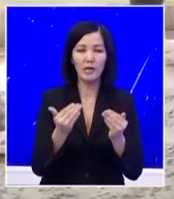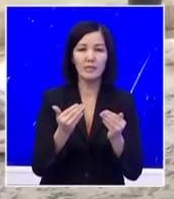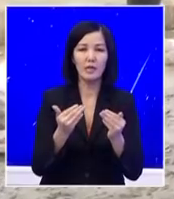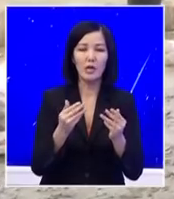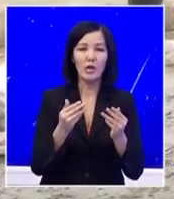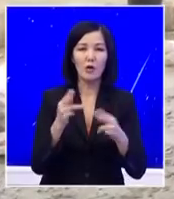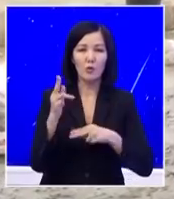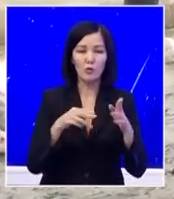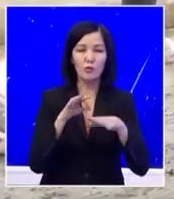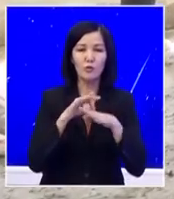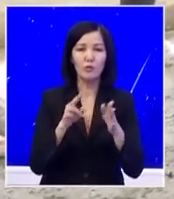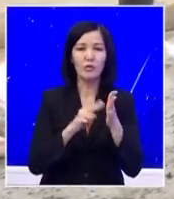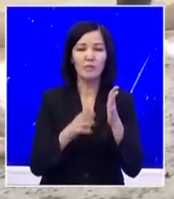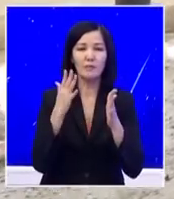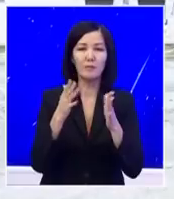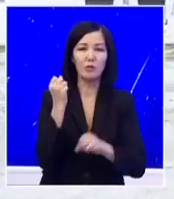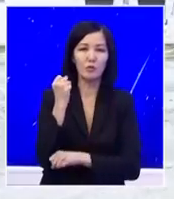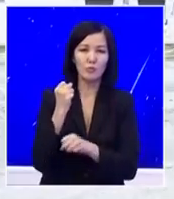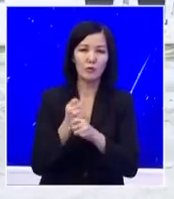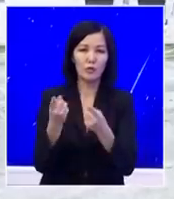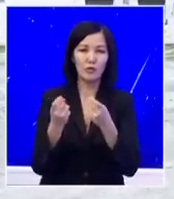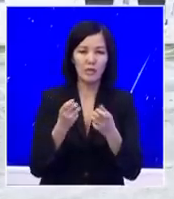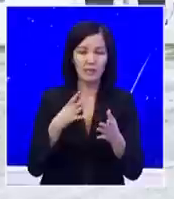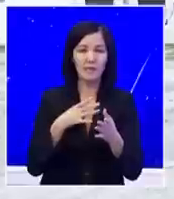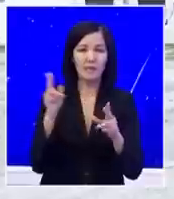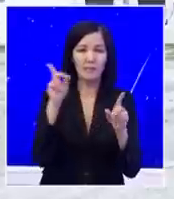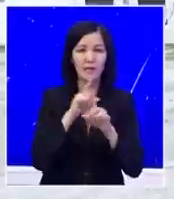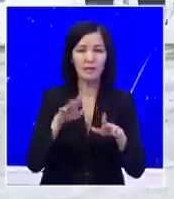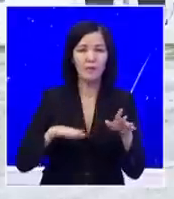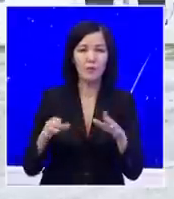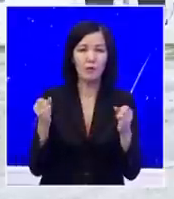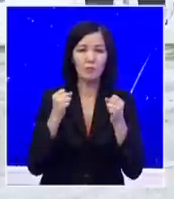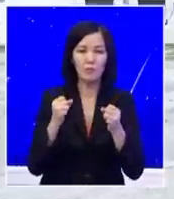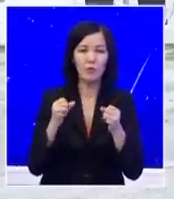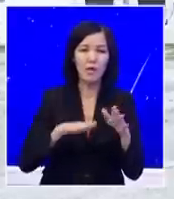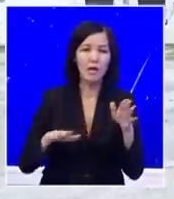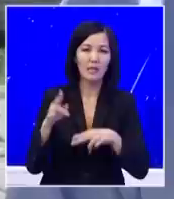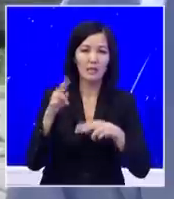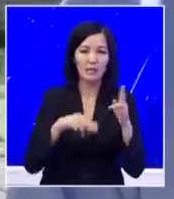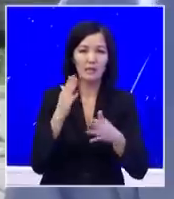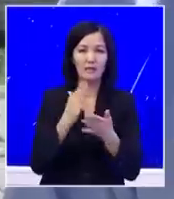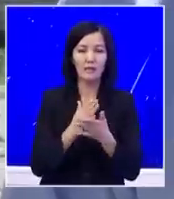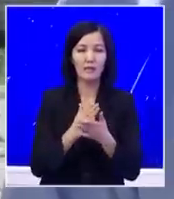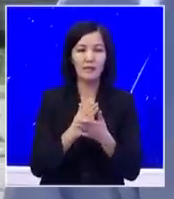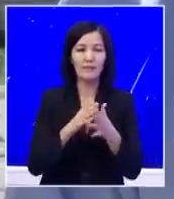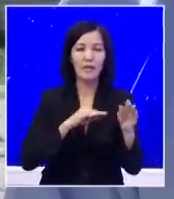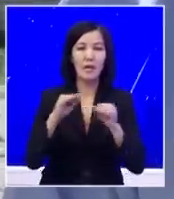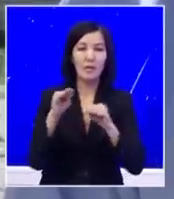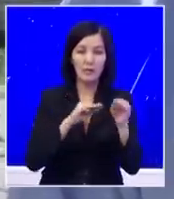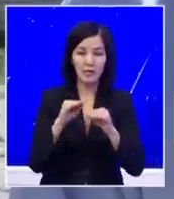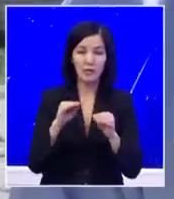жұмыс қызу, 75 жергілікті жұмыссыз тартылды. Мектеп аумағына спорт алаңдары да салынады. Абаттандыру